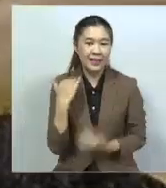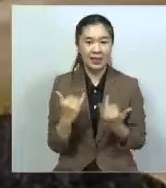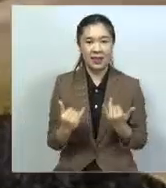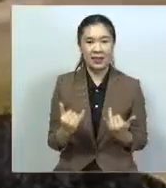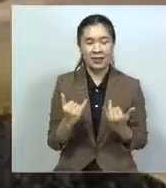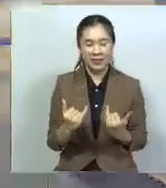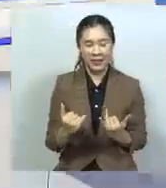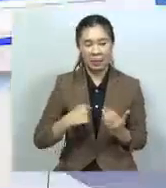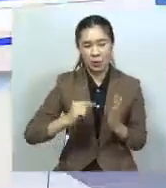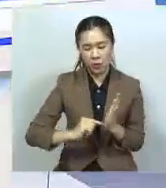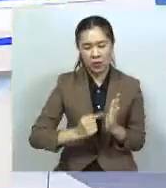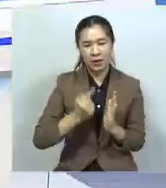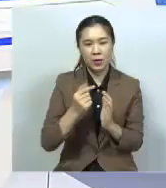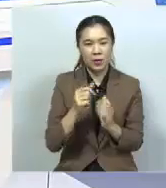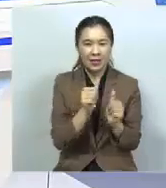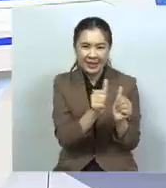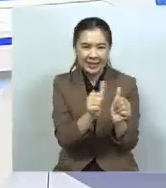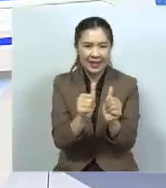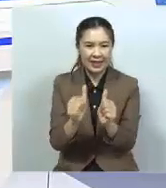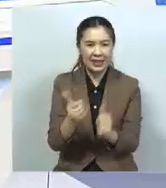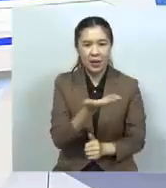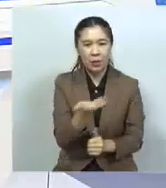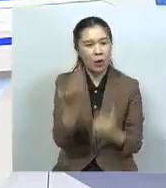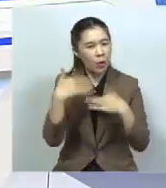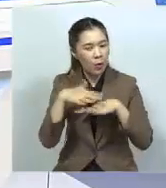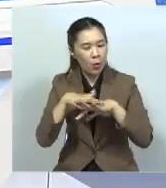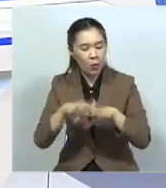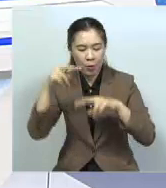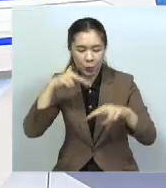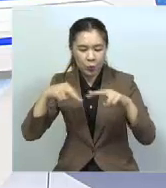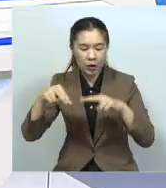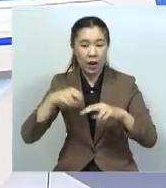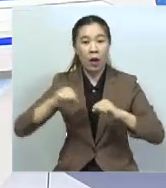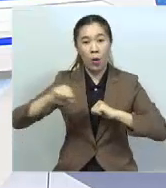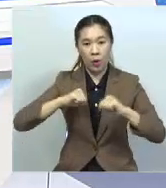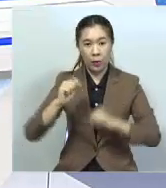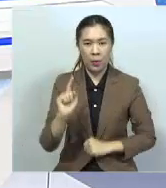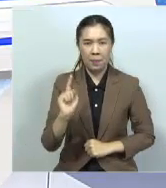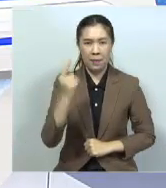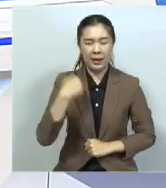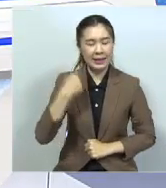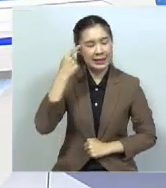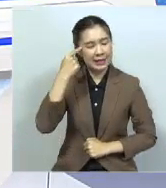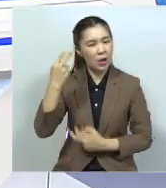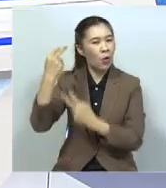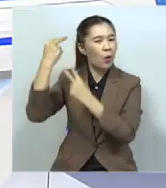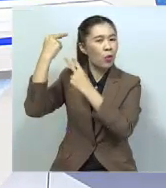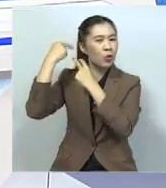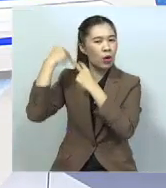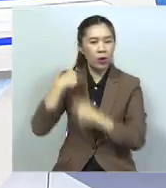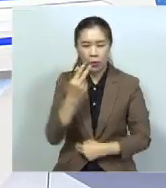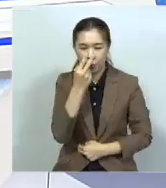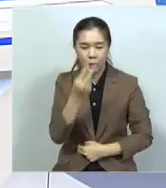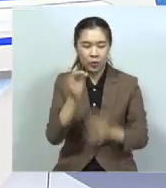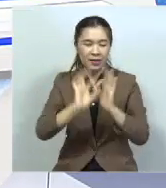ครั้งนี้จะถือว่าเป็นจุดเริ่มต้นที่ดีที่จะทำให้เราร่วมกันอนุรักษ์คนรุ่นใหม่จริงๆเดี๋ยวนี้ก็รู้สึกว่าย้อนไปแล้วก็ดูเรื่องของการ